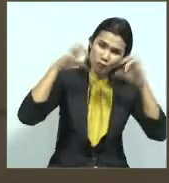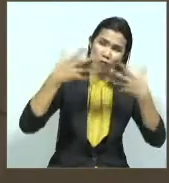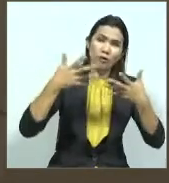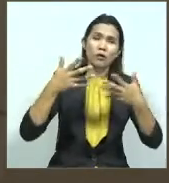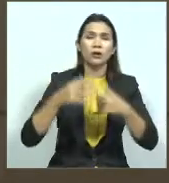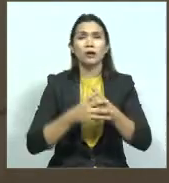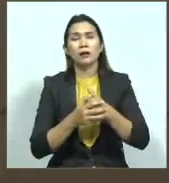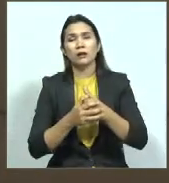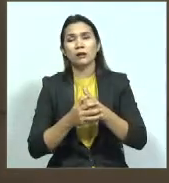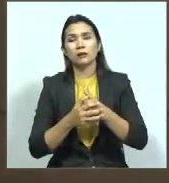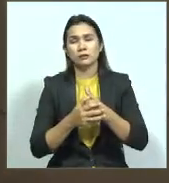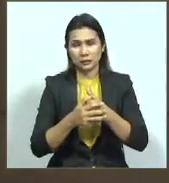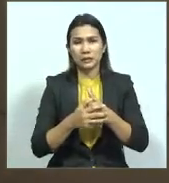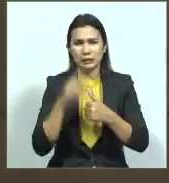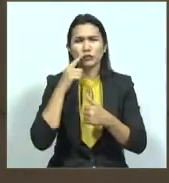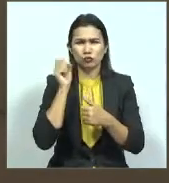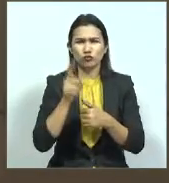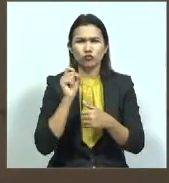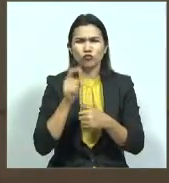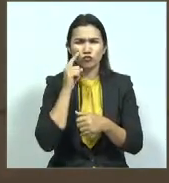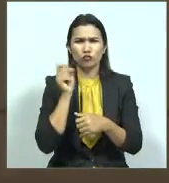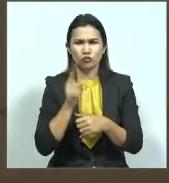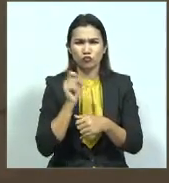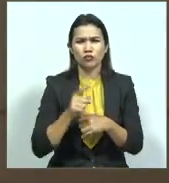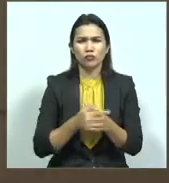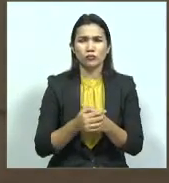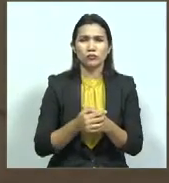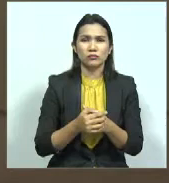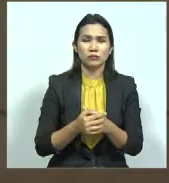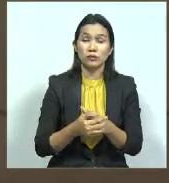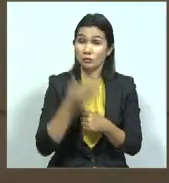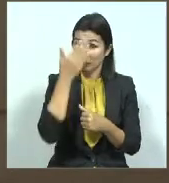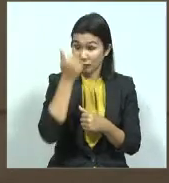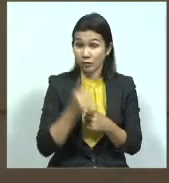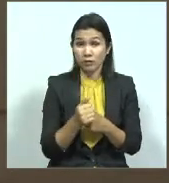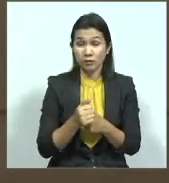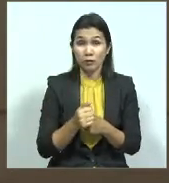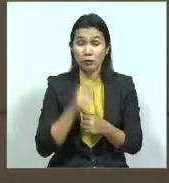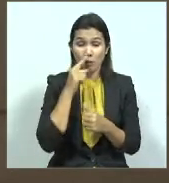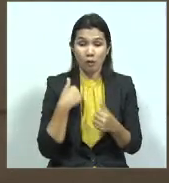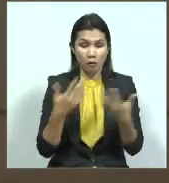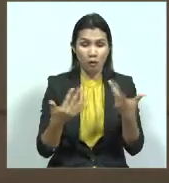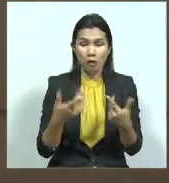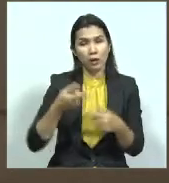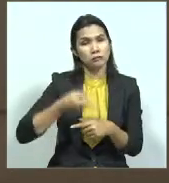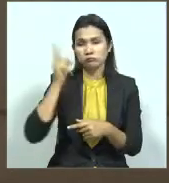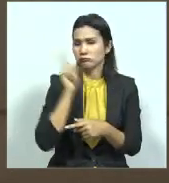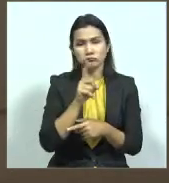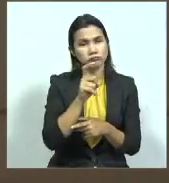หลวงและทำฝนหลวงให้เร่งด่วนนะให้เร่งด่วนเพราะว่าถ้าหมวกเกิดรอช้าไม่ได้รอช้า